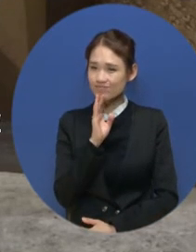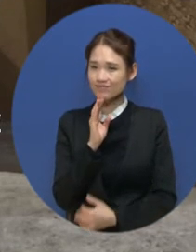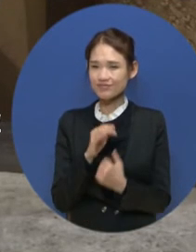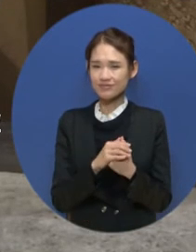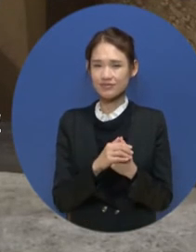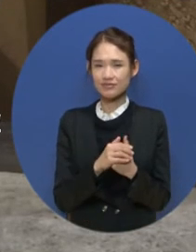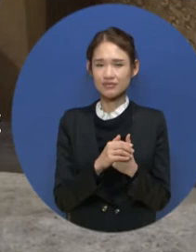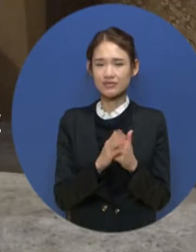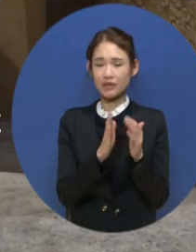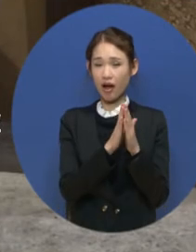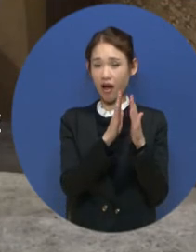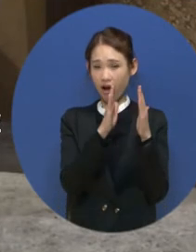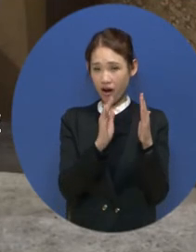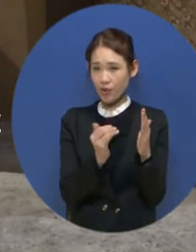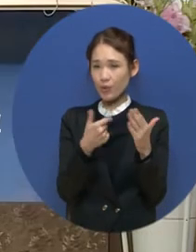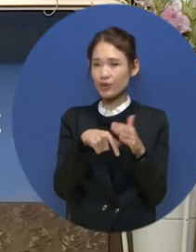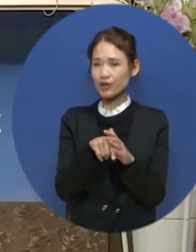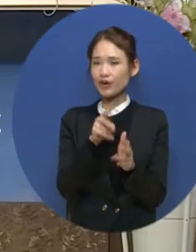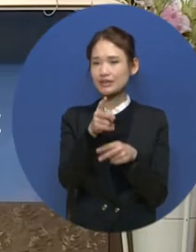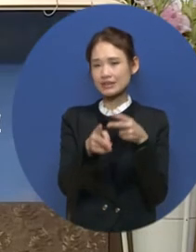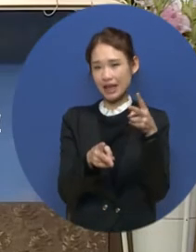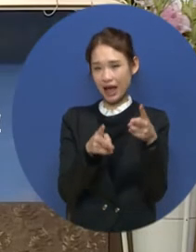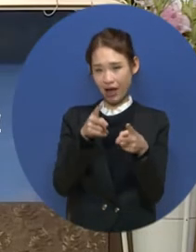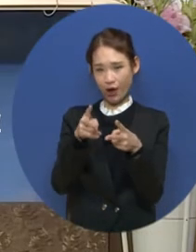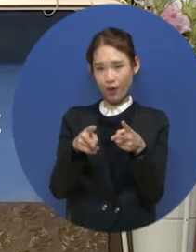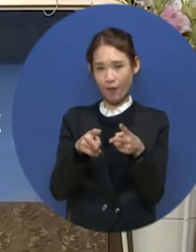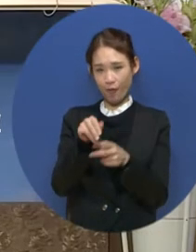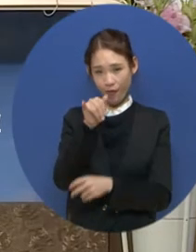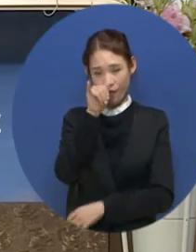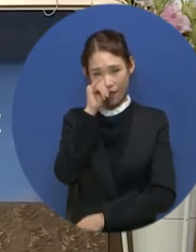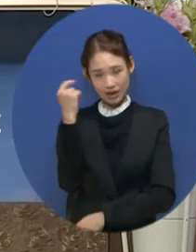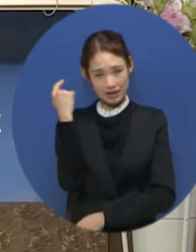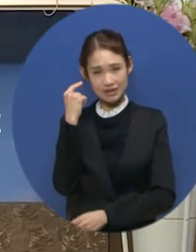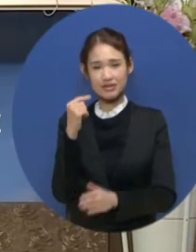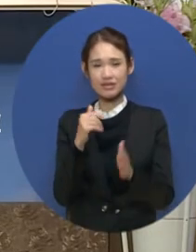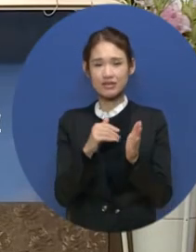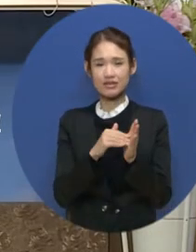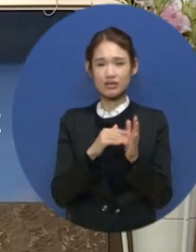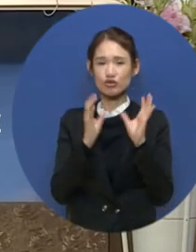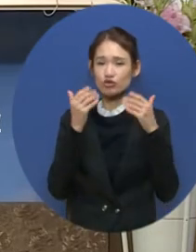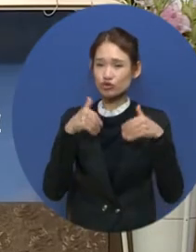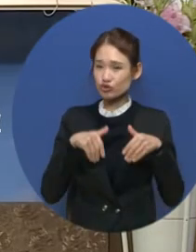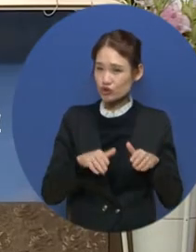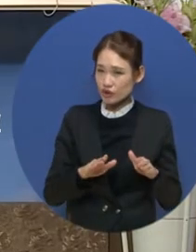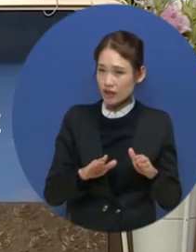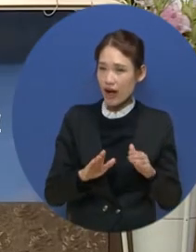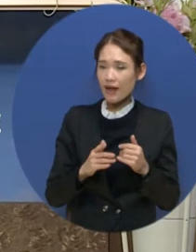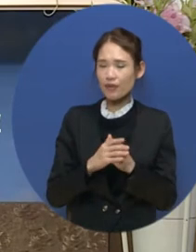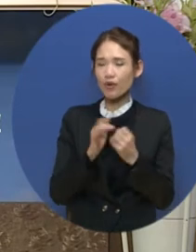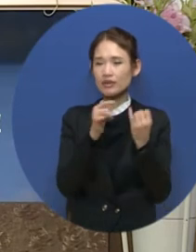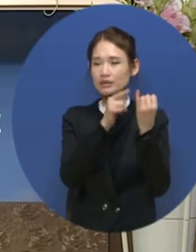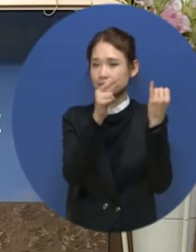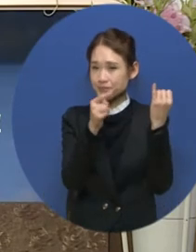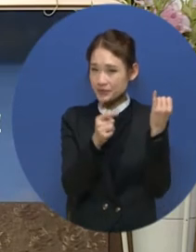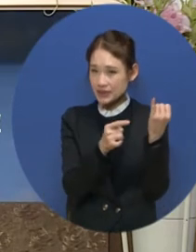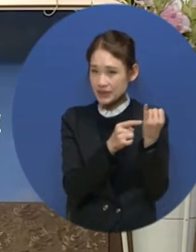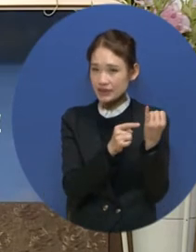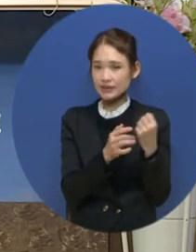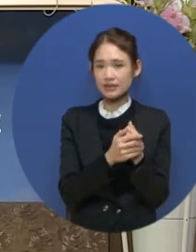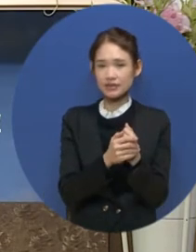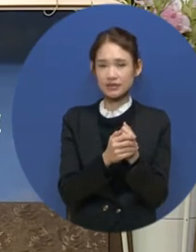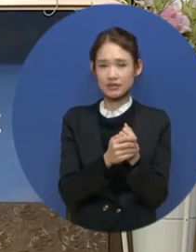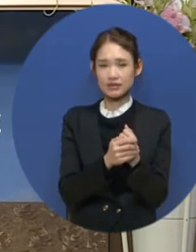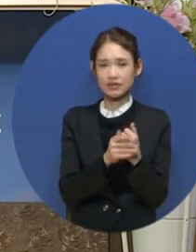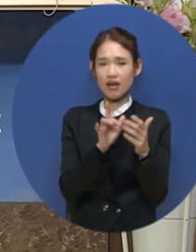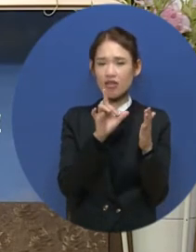그리곤 이런 가족들을 위한 또 사업도 하고 계신다고 제가 들었습니다 네모 출산 이라던지 뭐 임신을 하셨을 때